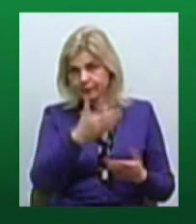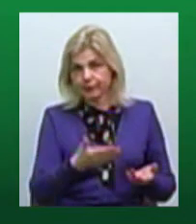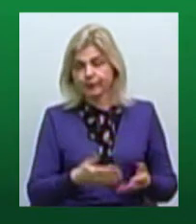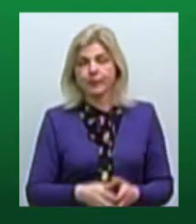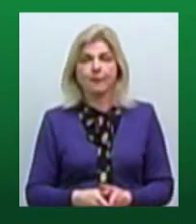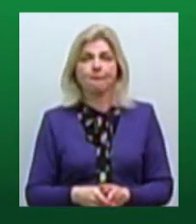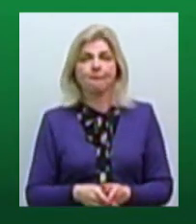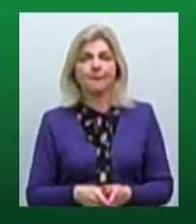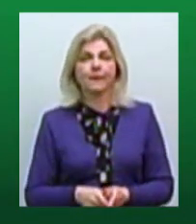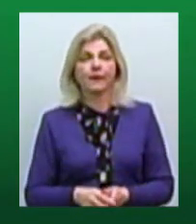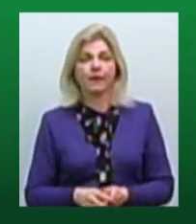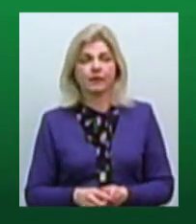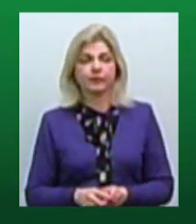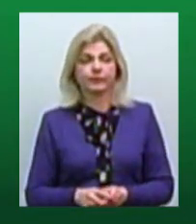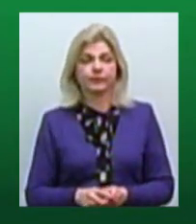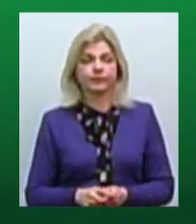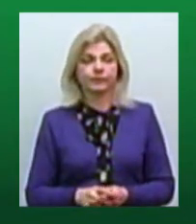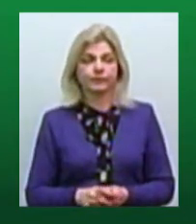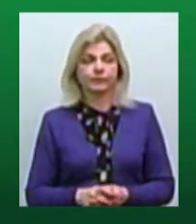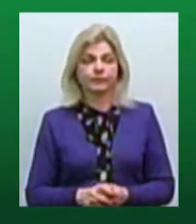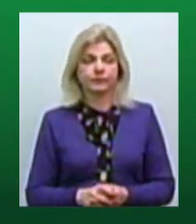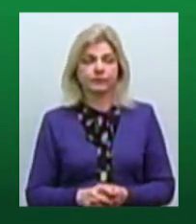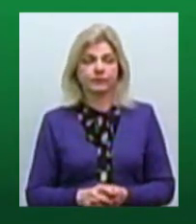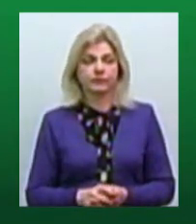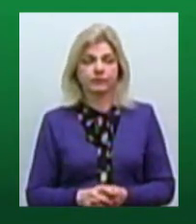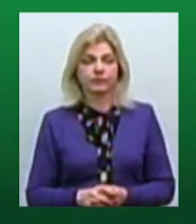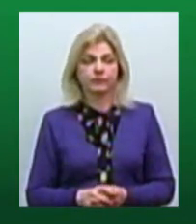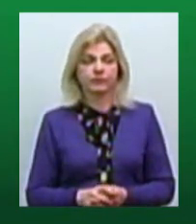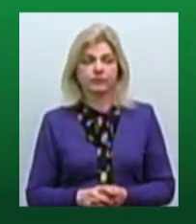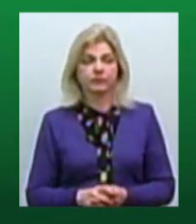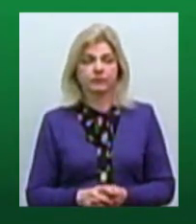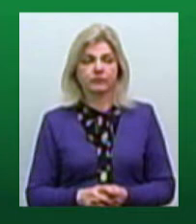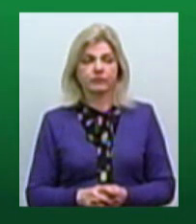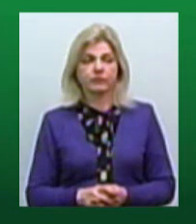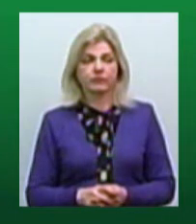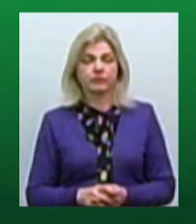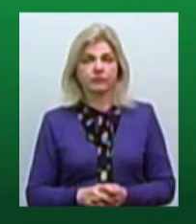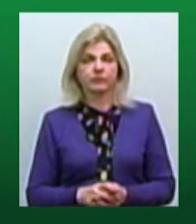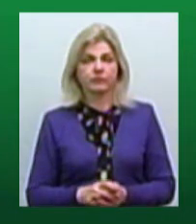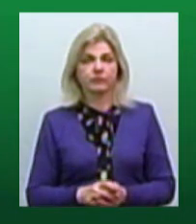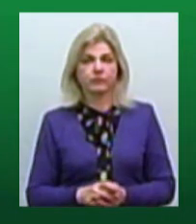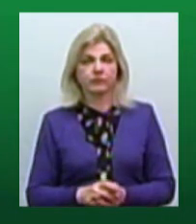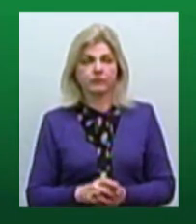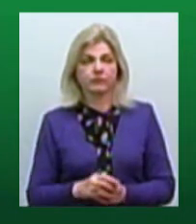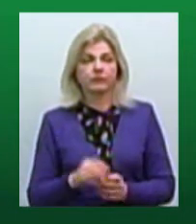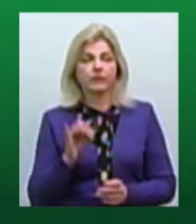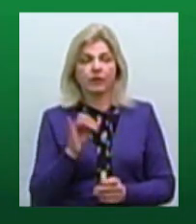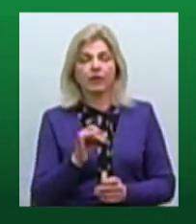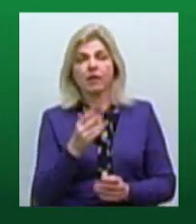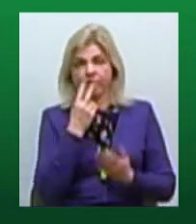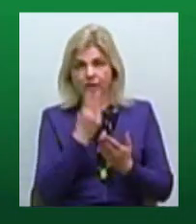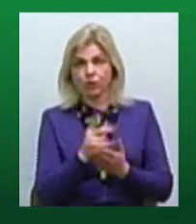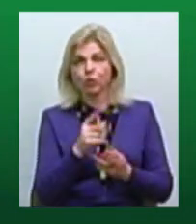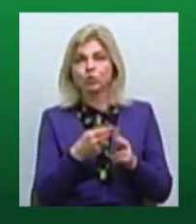учили троне продается за принципам шенгена и вот и мы так фотограф-любитель и даже вынесут вердикт